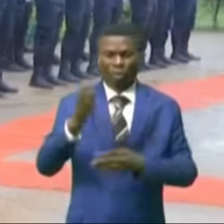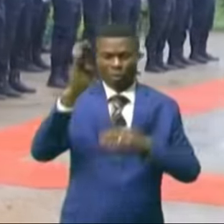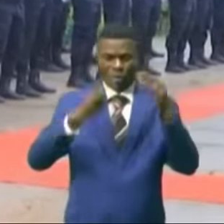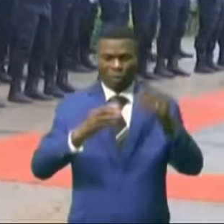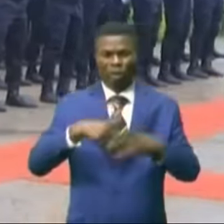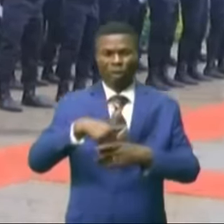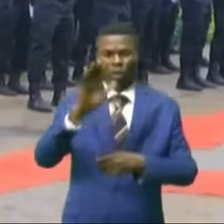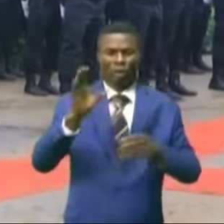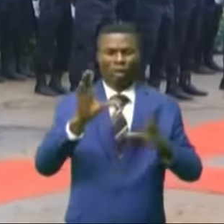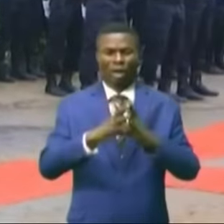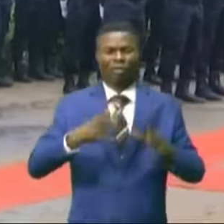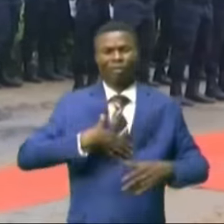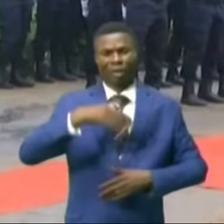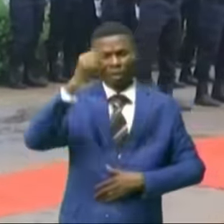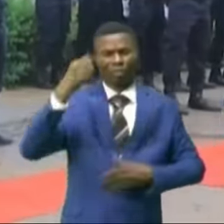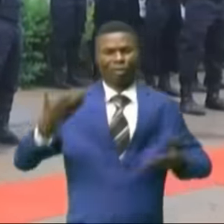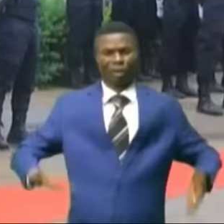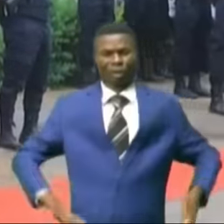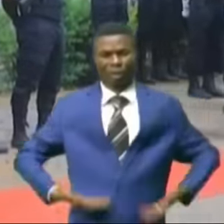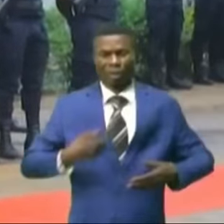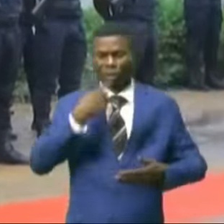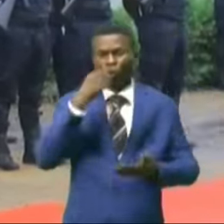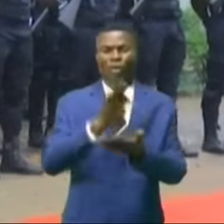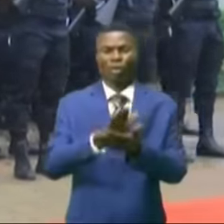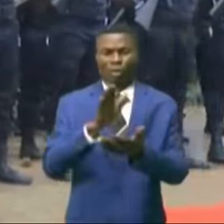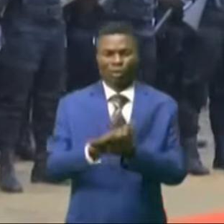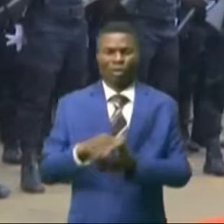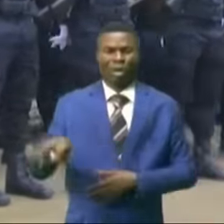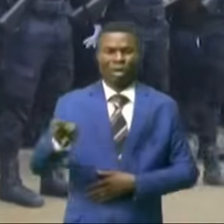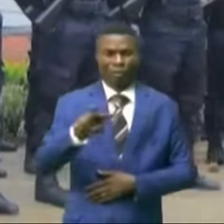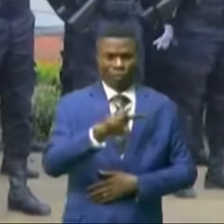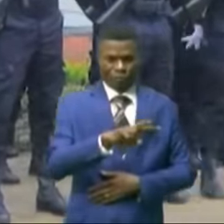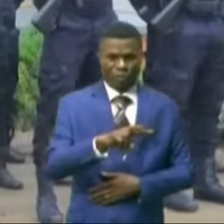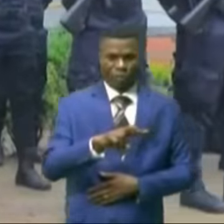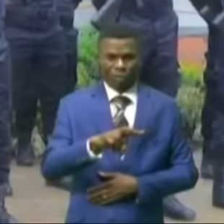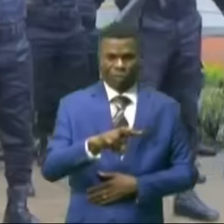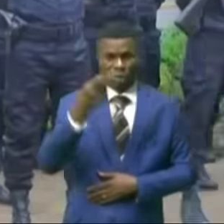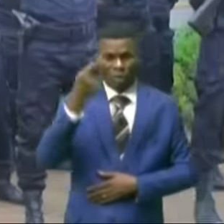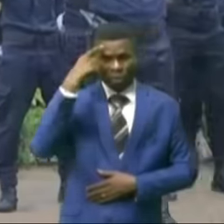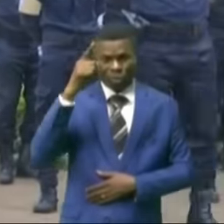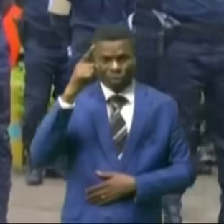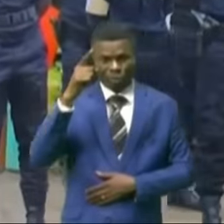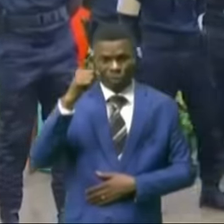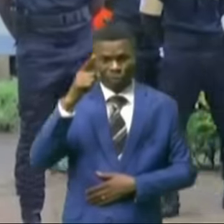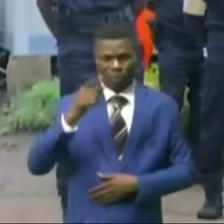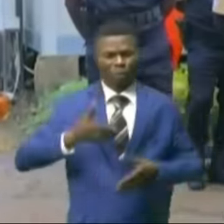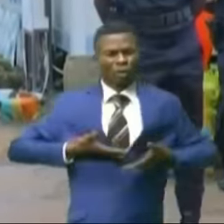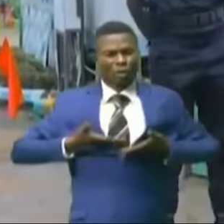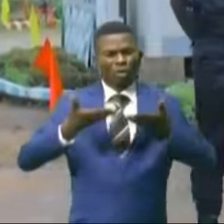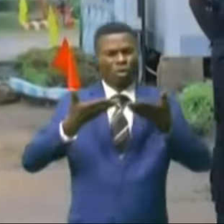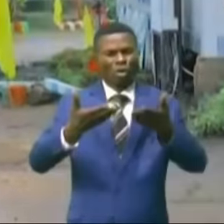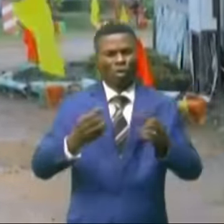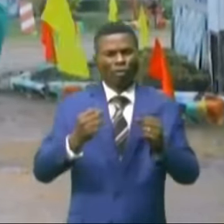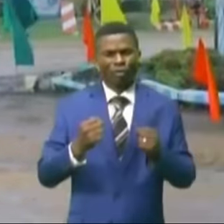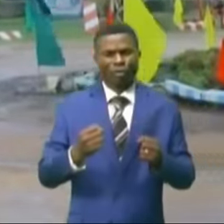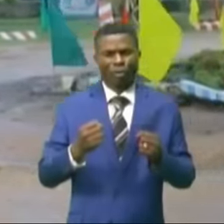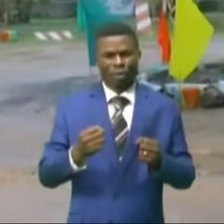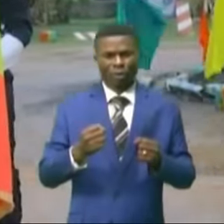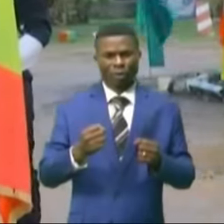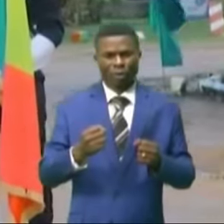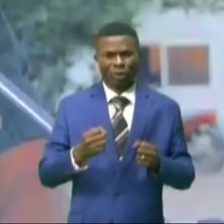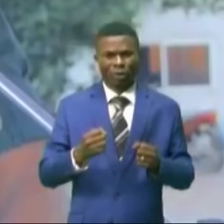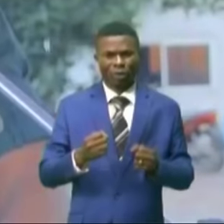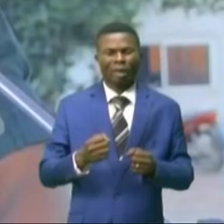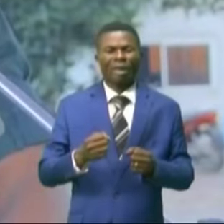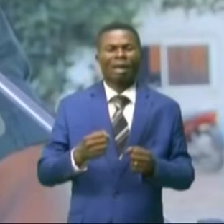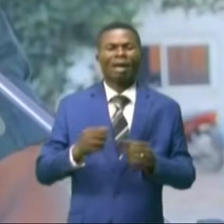heureuse. Je voudrais vous féliciter pour ce sacrifice. Loin de vos